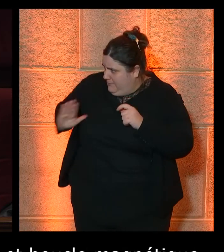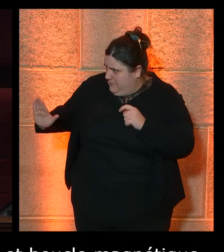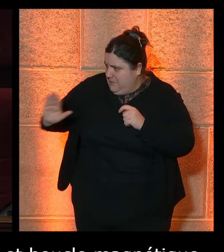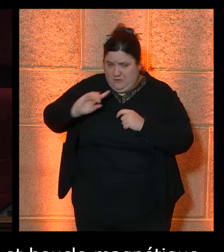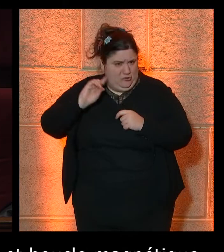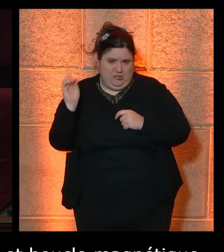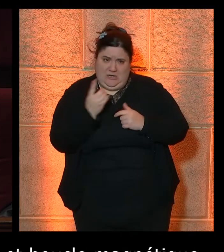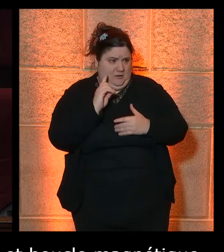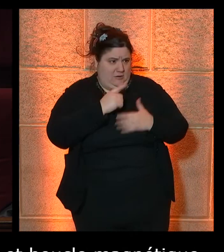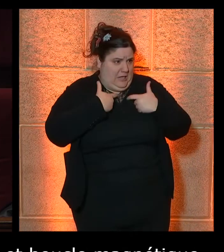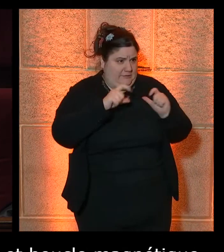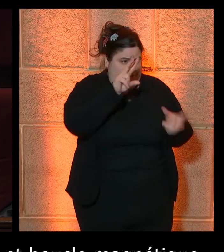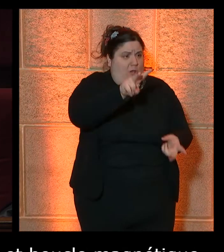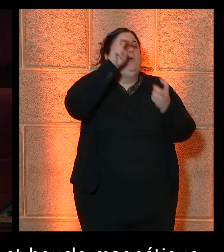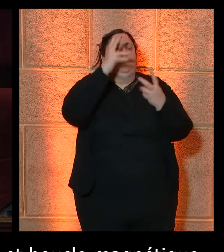au débat.